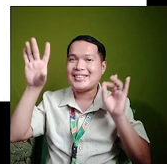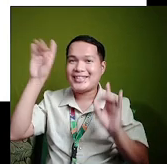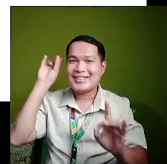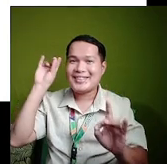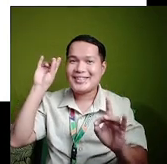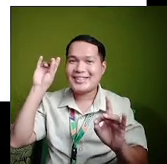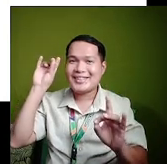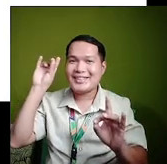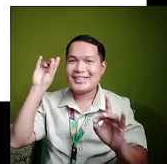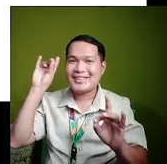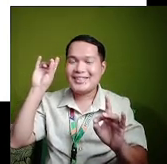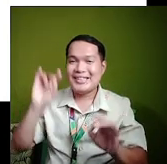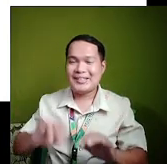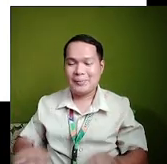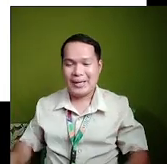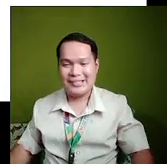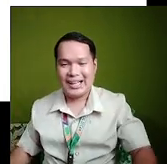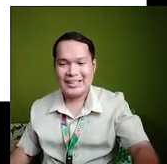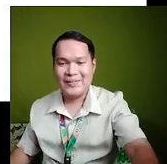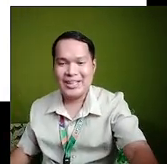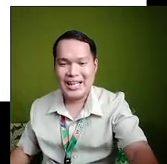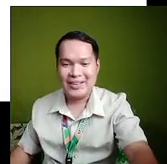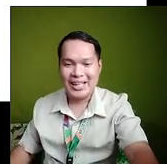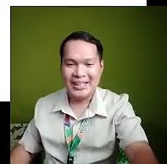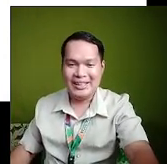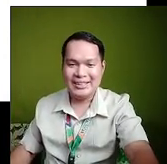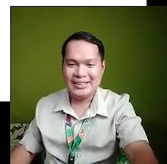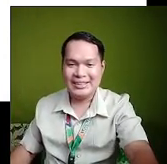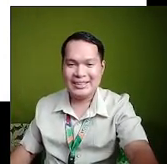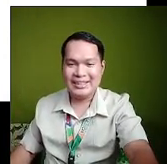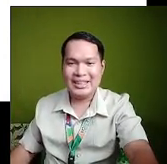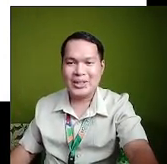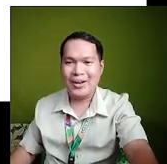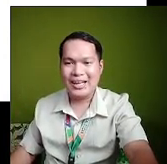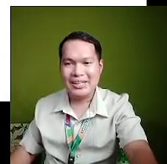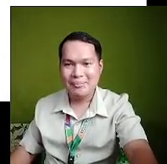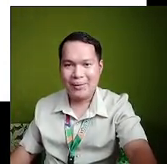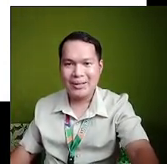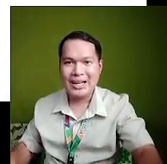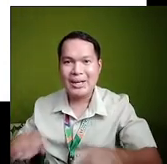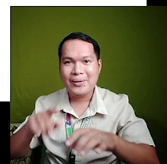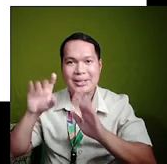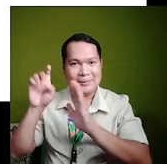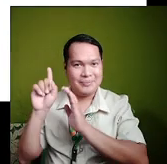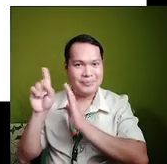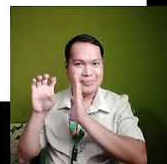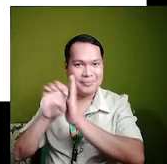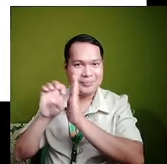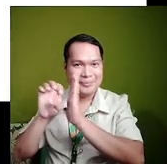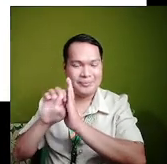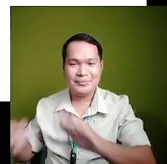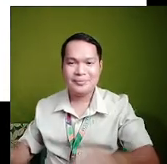natin? So, para sa activity natin, ito ang halimbawa ang gagawin.